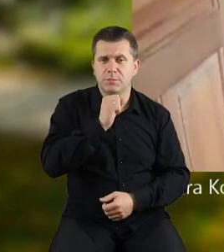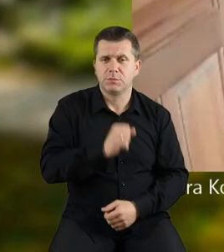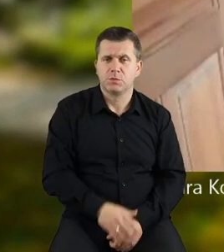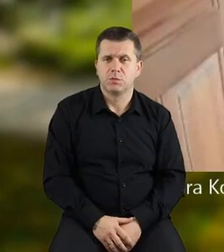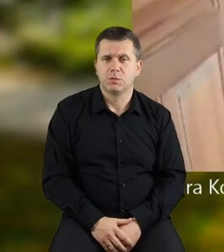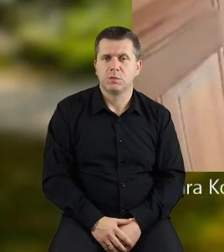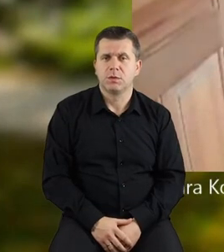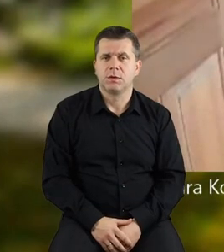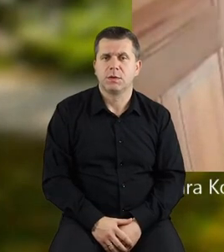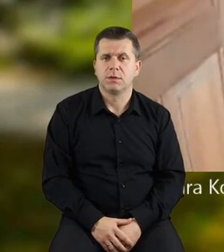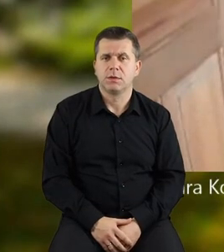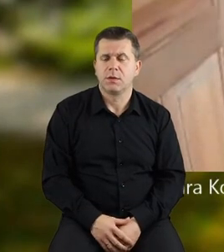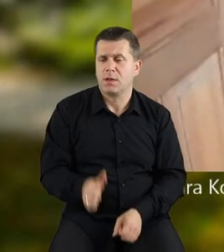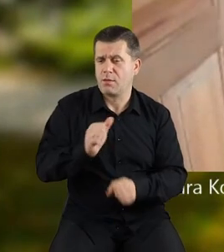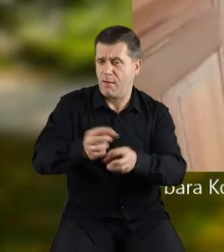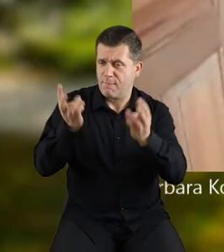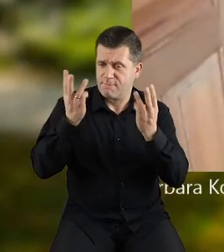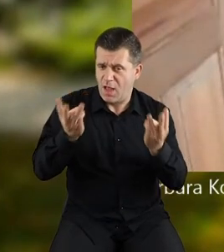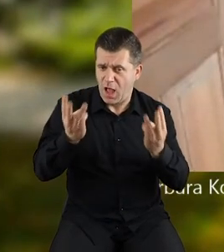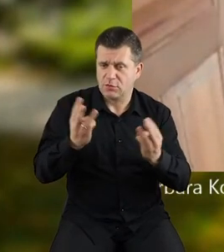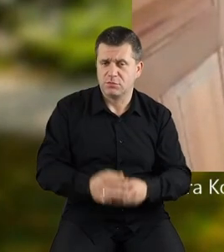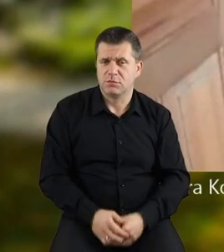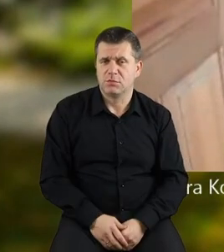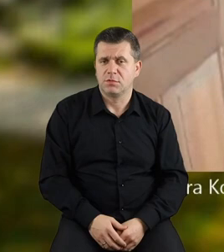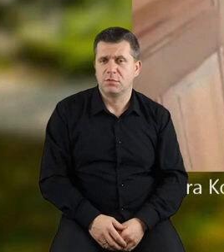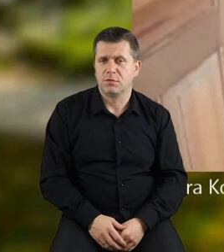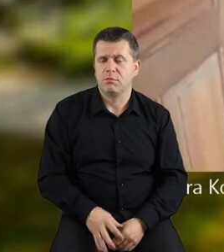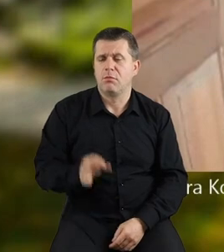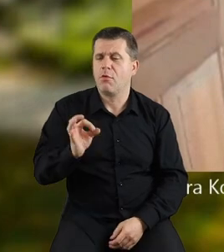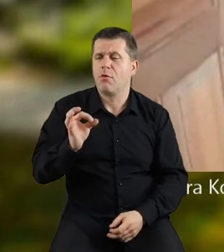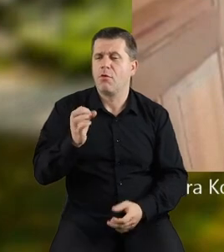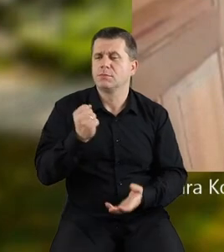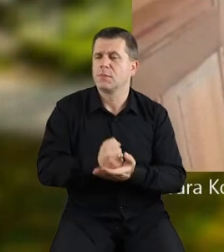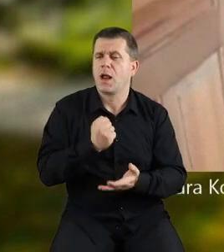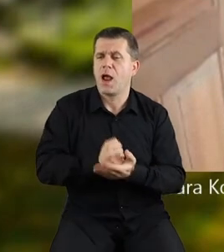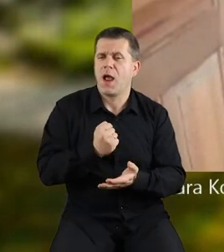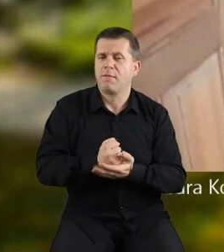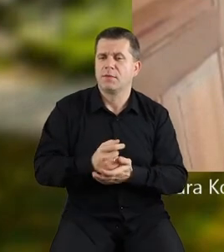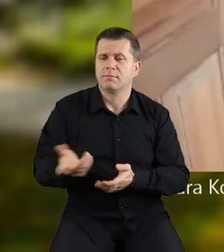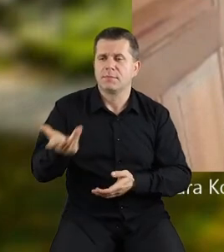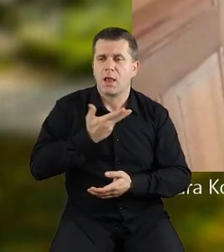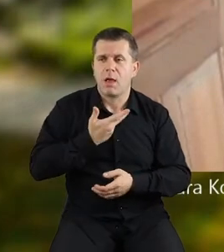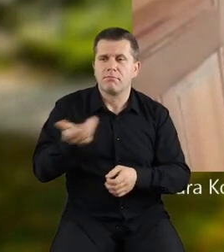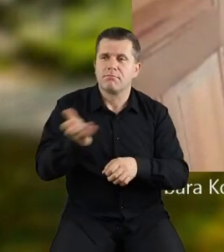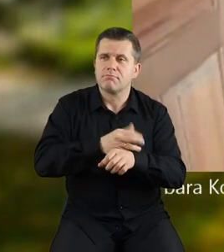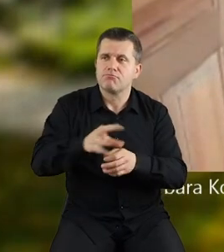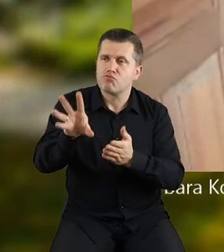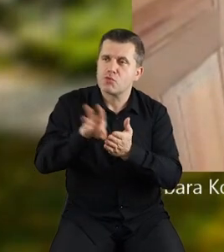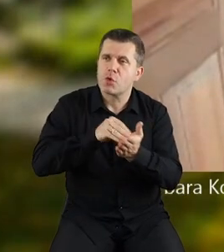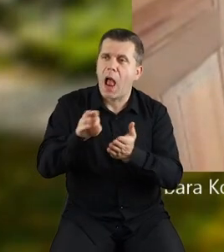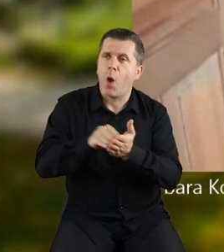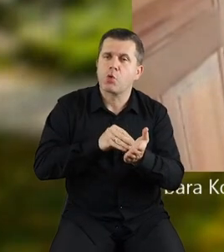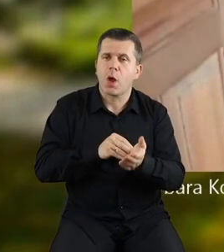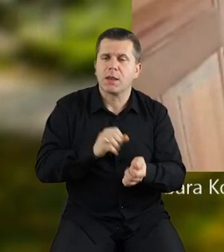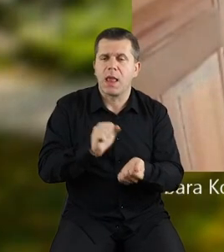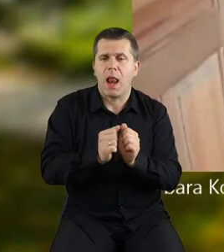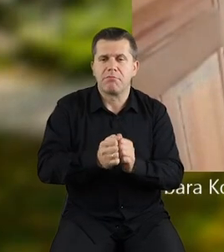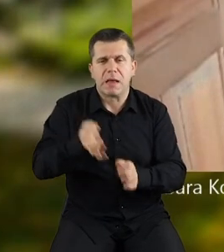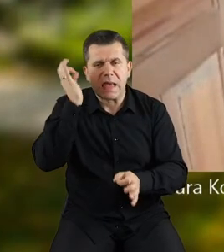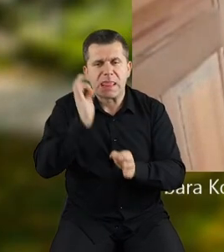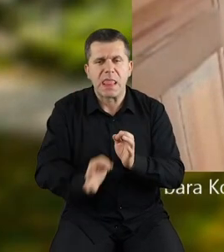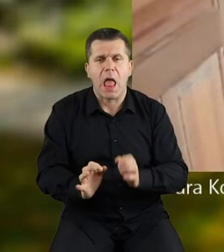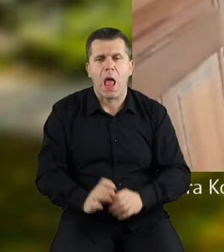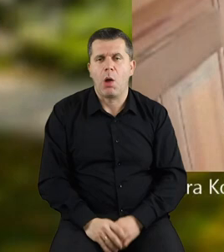babcia, są ważniejsze, jeżeli chodzi o kwestię autorytetu czy jakiegoś